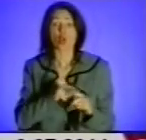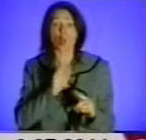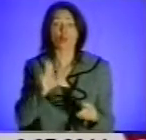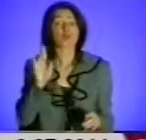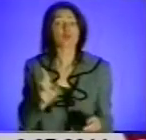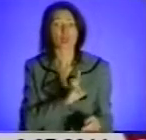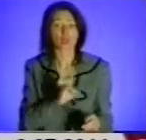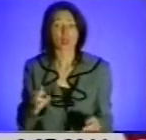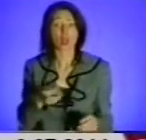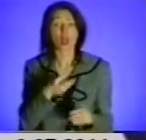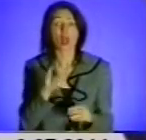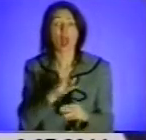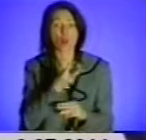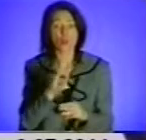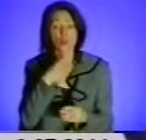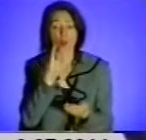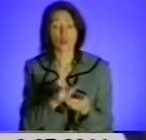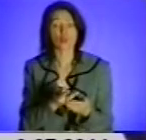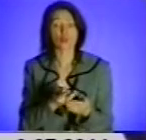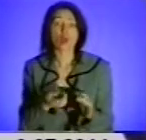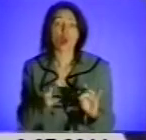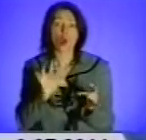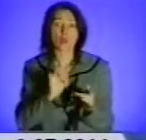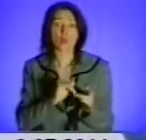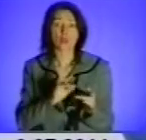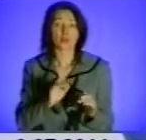Події транслюватимуть онлайн в інтернеті.